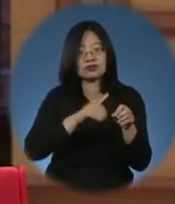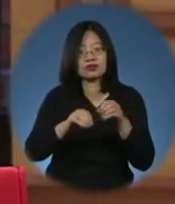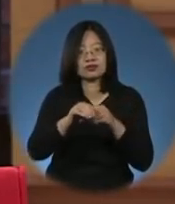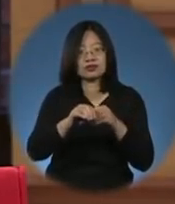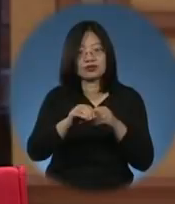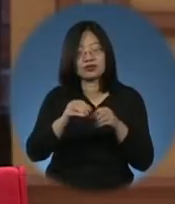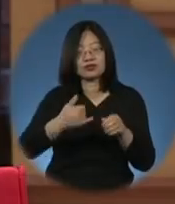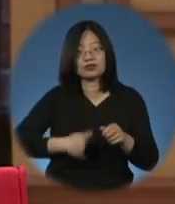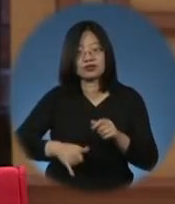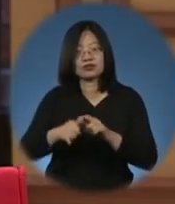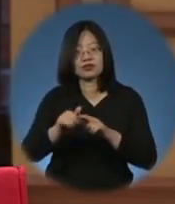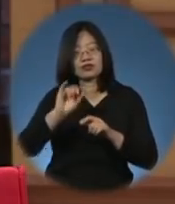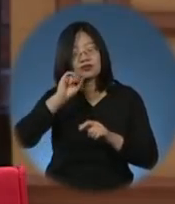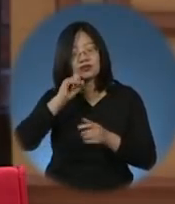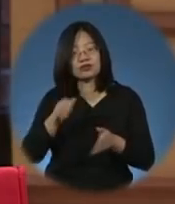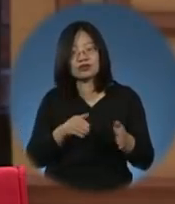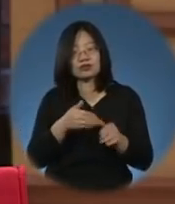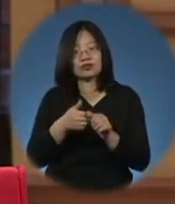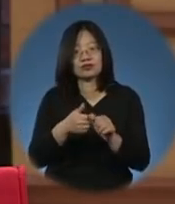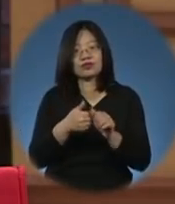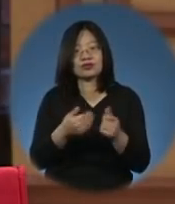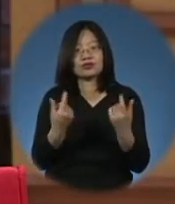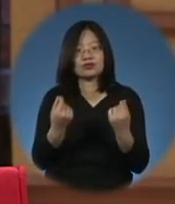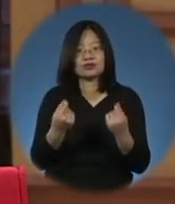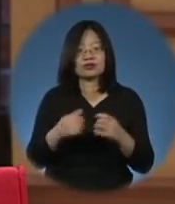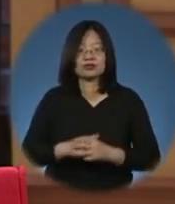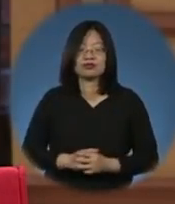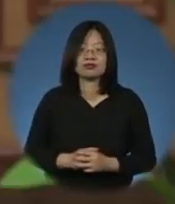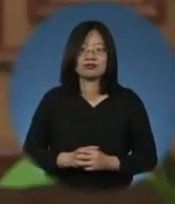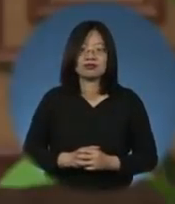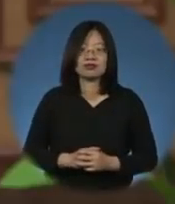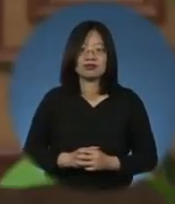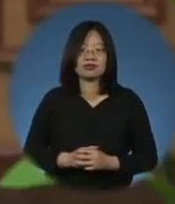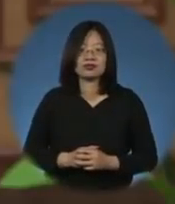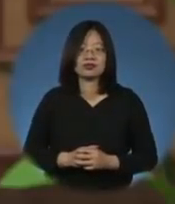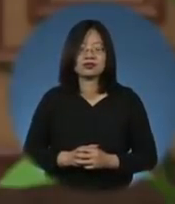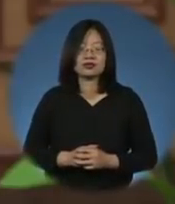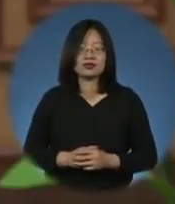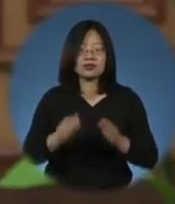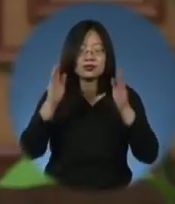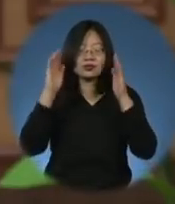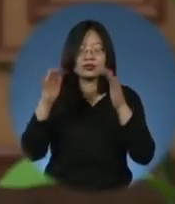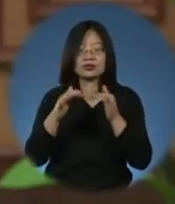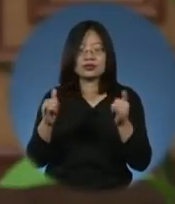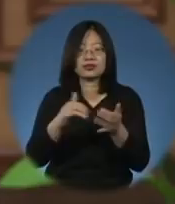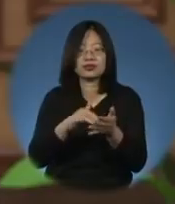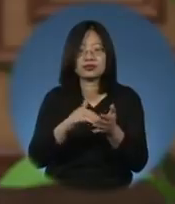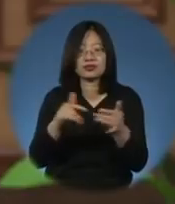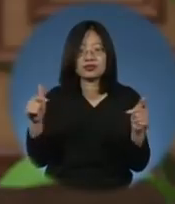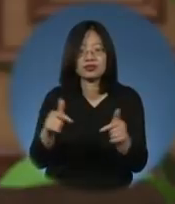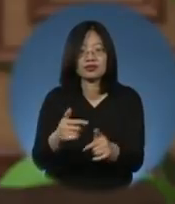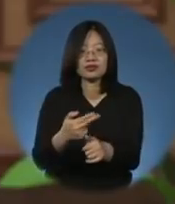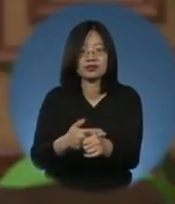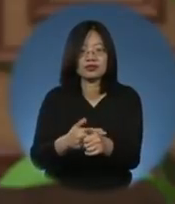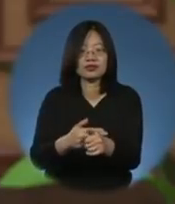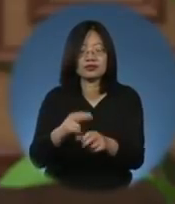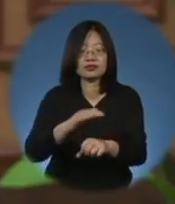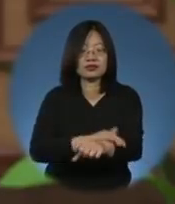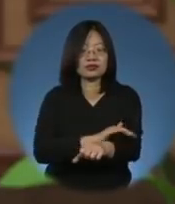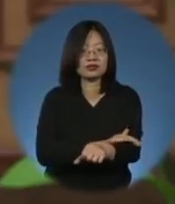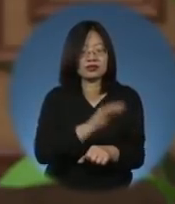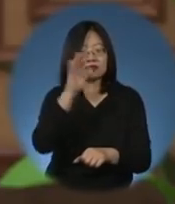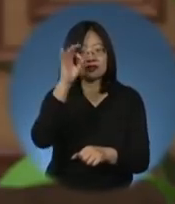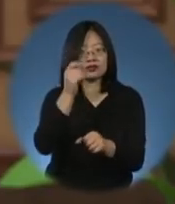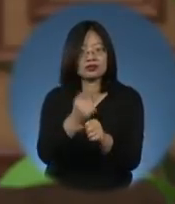아이를 어려운 길로 예. 보내는. 학령 인구가 이렇게 줄어든다는 얘기는 지금 선망의 대상인 교사란 직업도